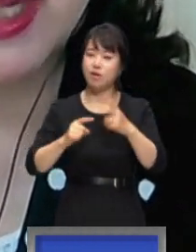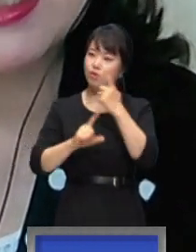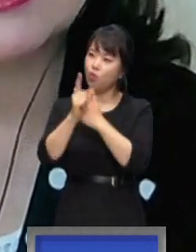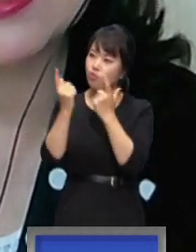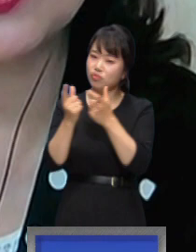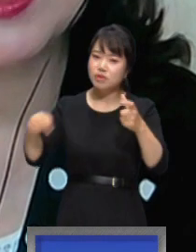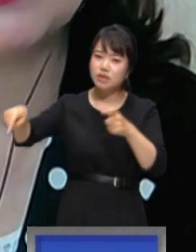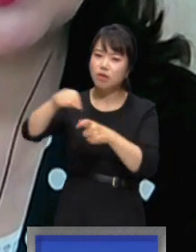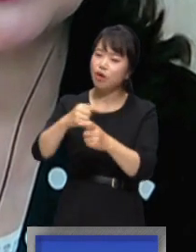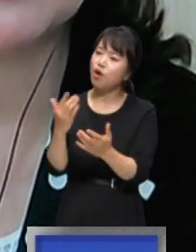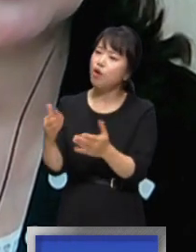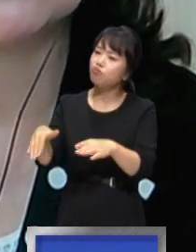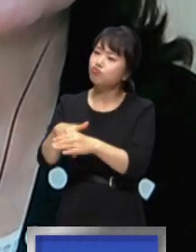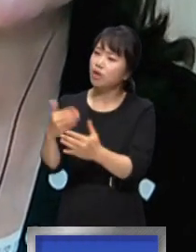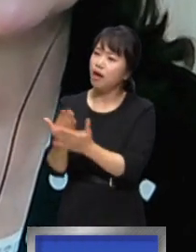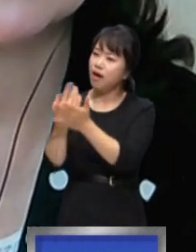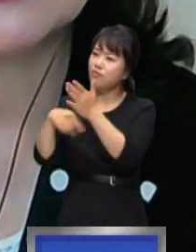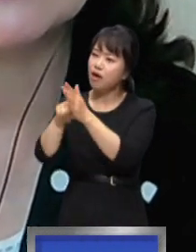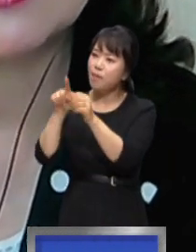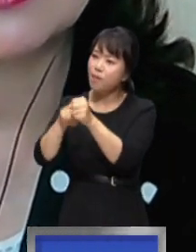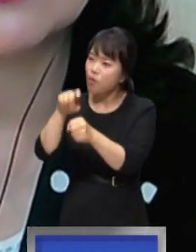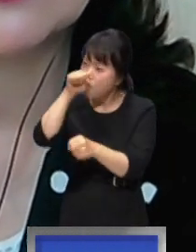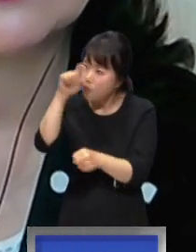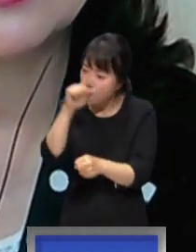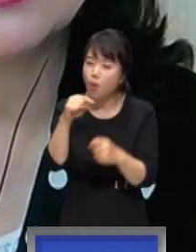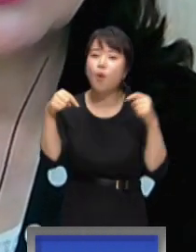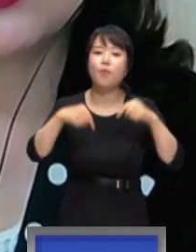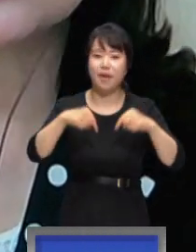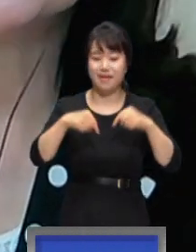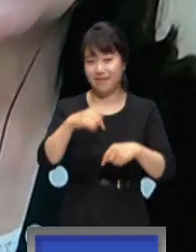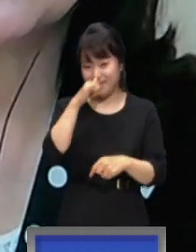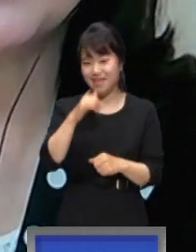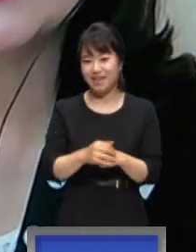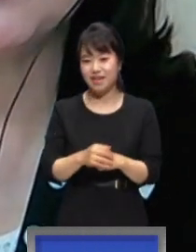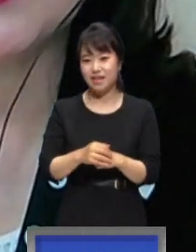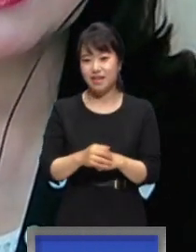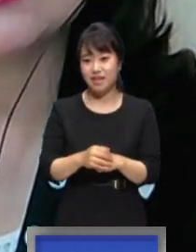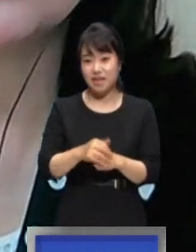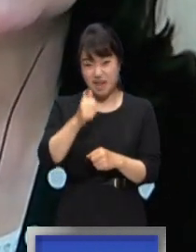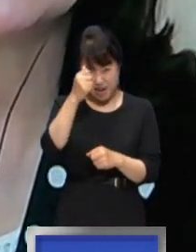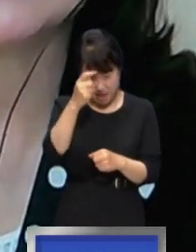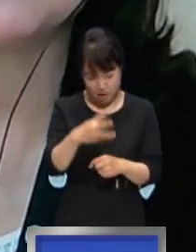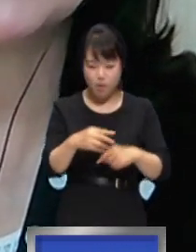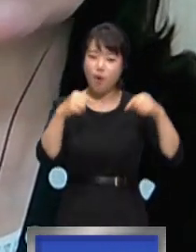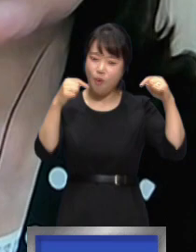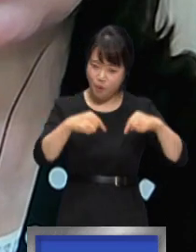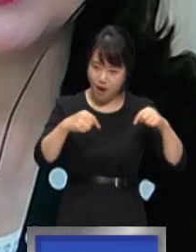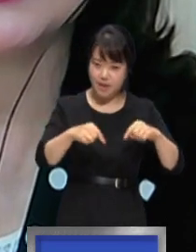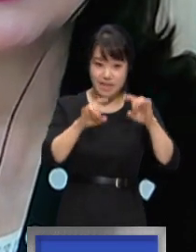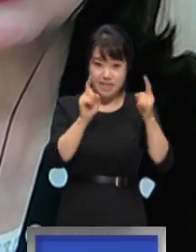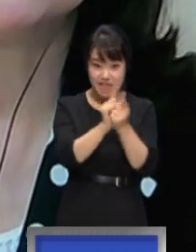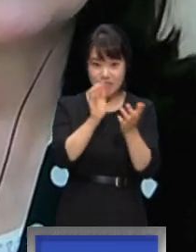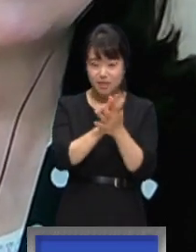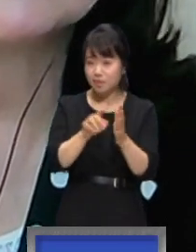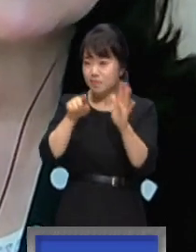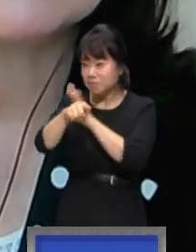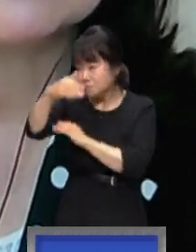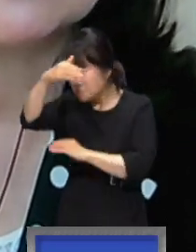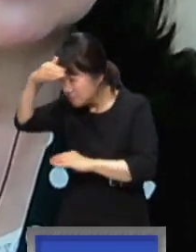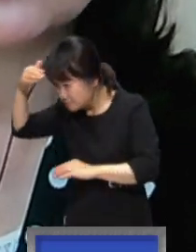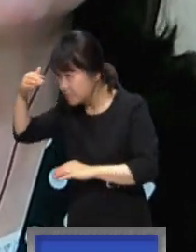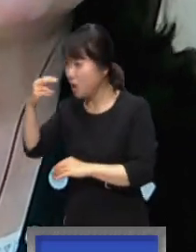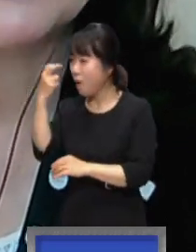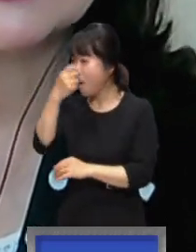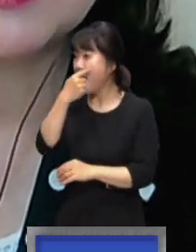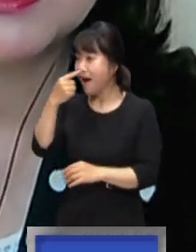주민들의 문화 향상을 위한 프로그램을 구성하게 되는데요. 여러 번의 회의와 현장 답사를 통해 문화